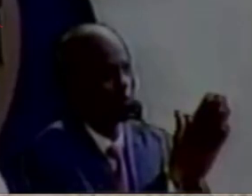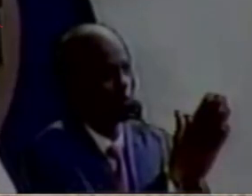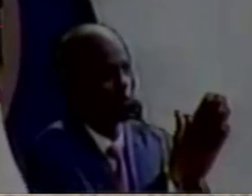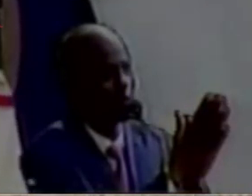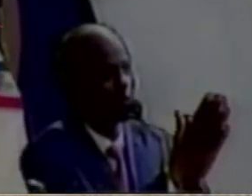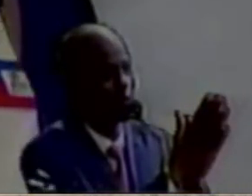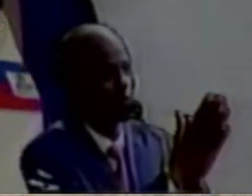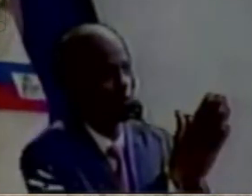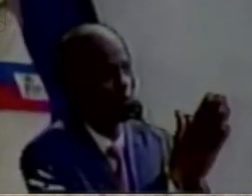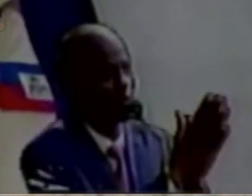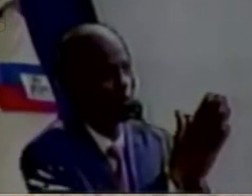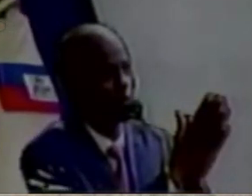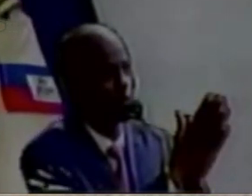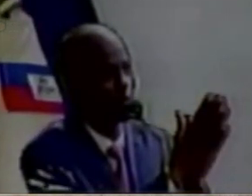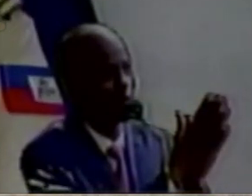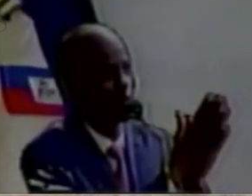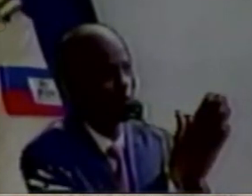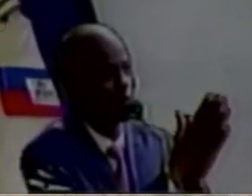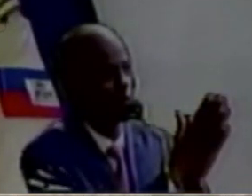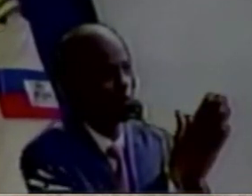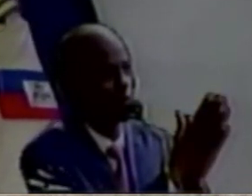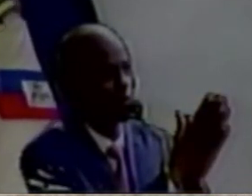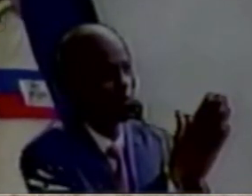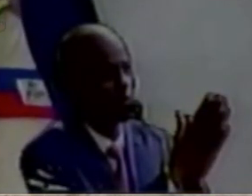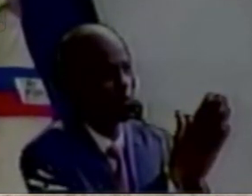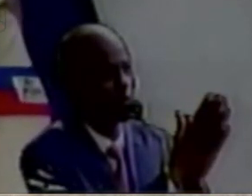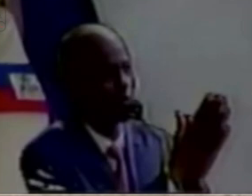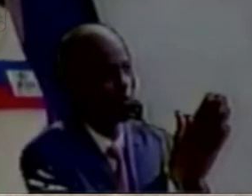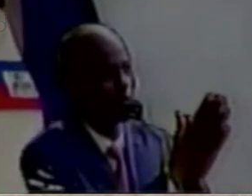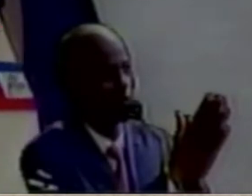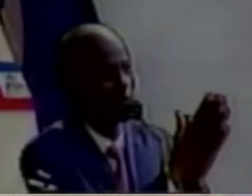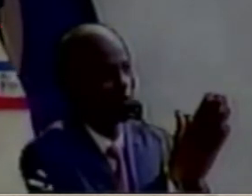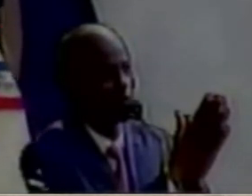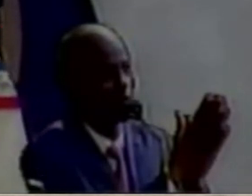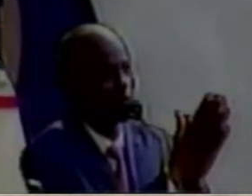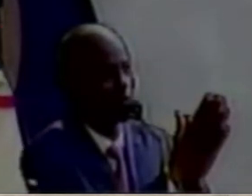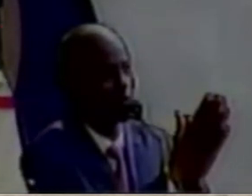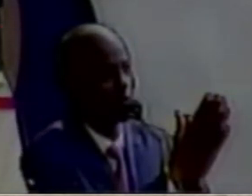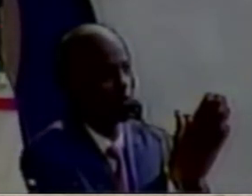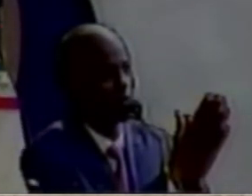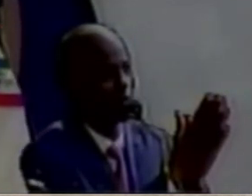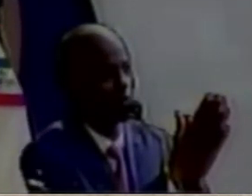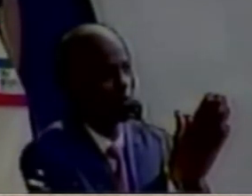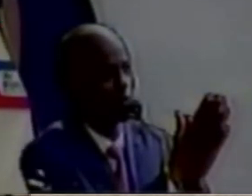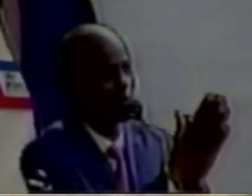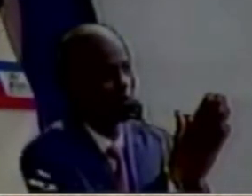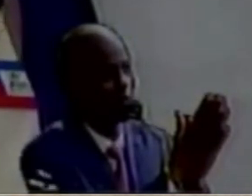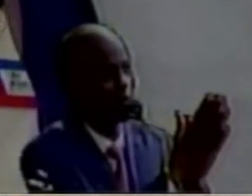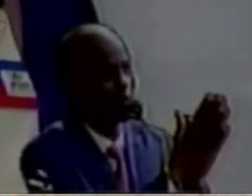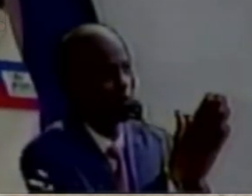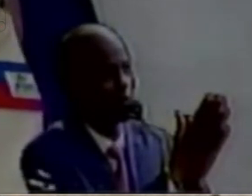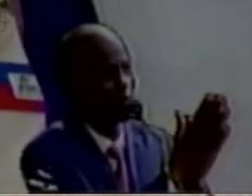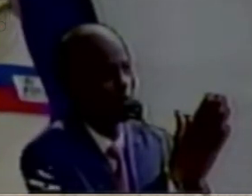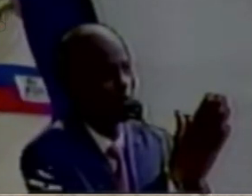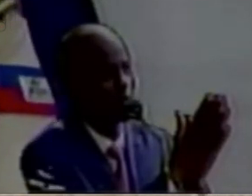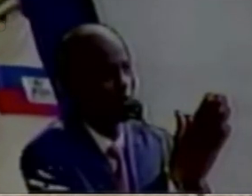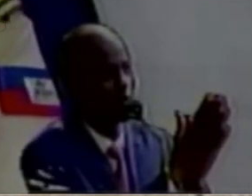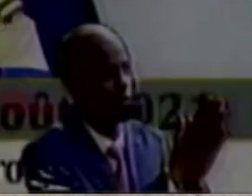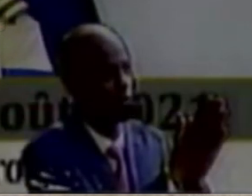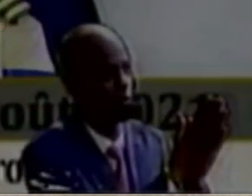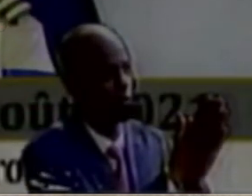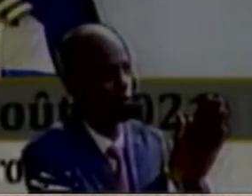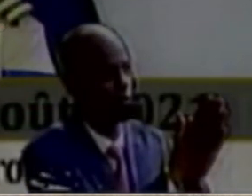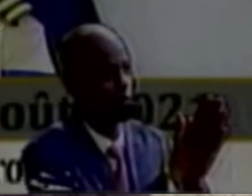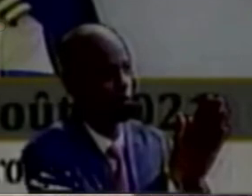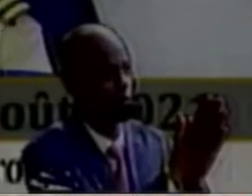catastrophe. Dimanche 22 août, commandant-chef PNH-là, M. Léon Scholl, avec directeur central